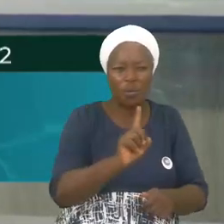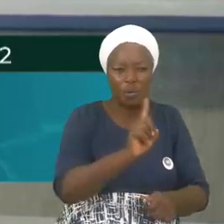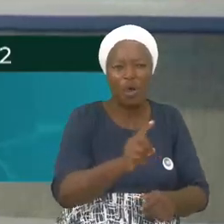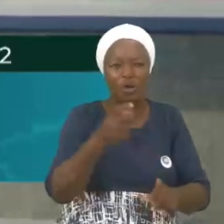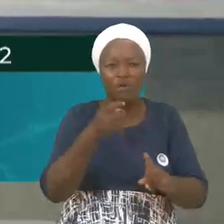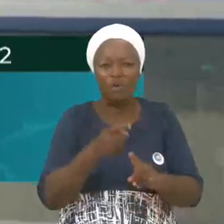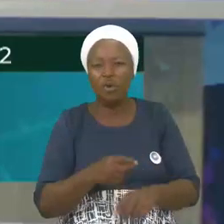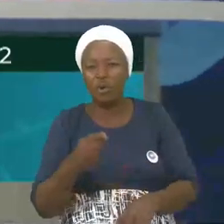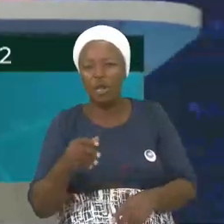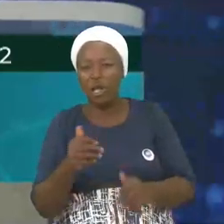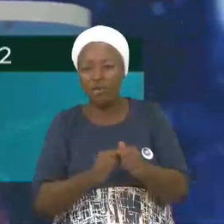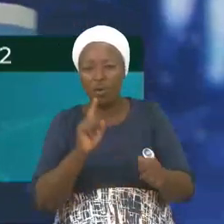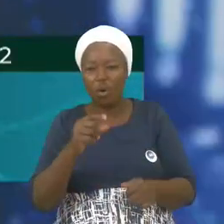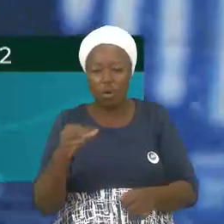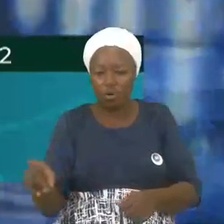détournant